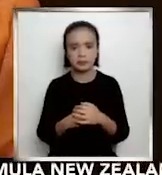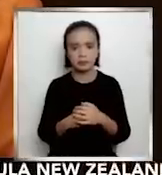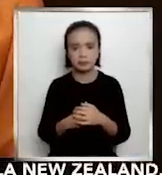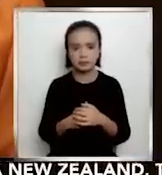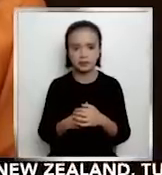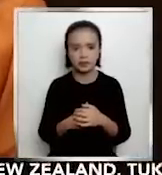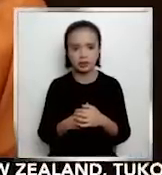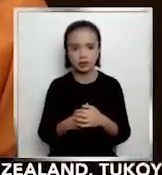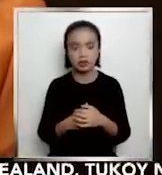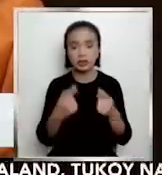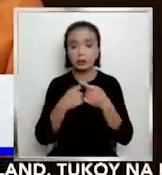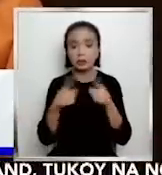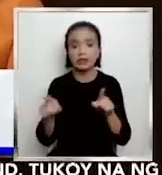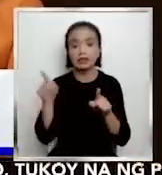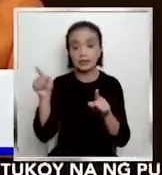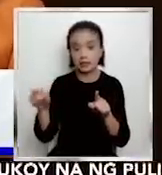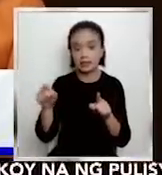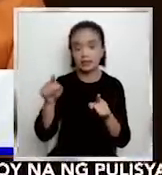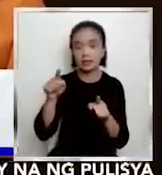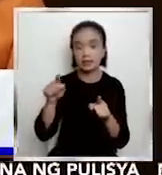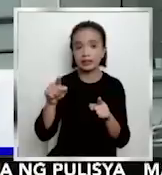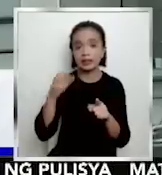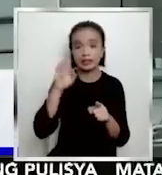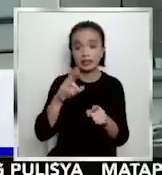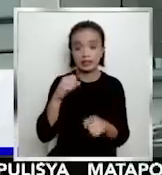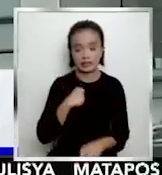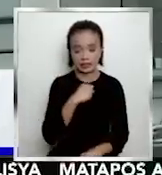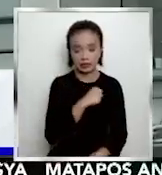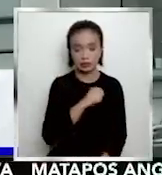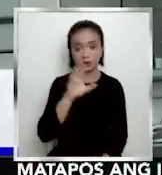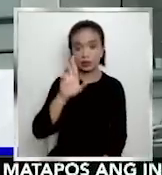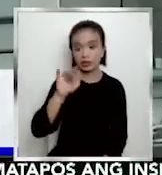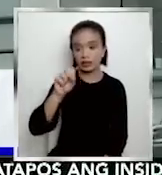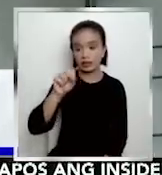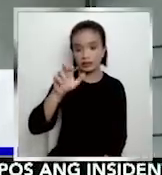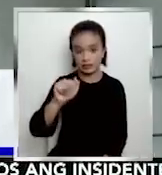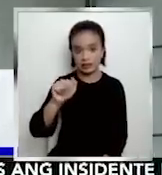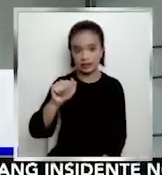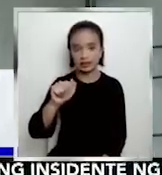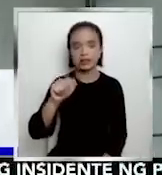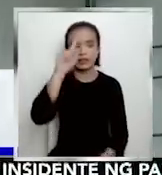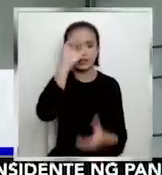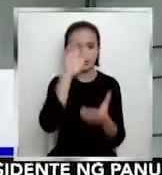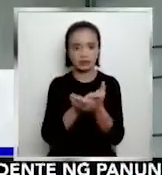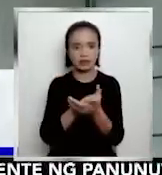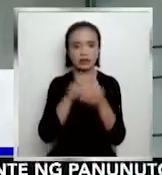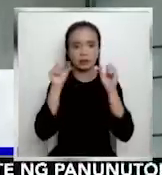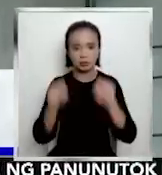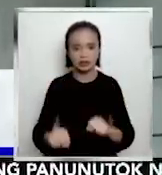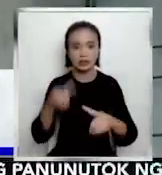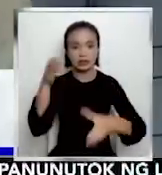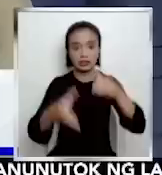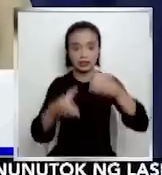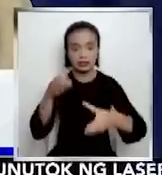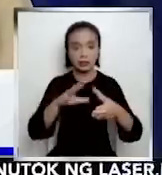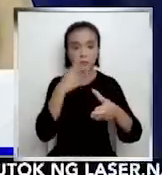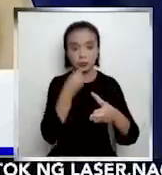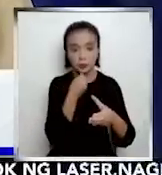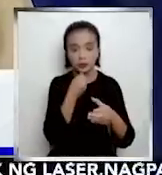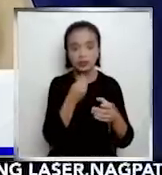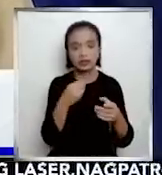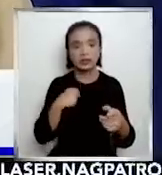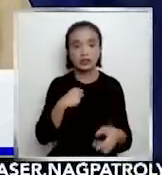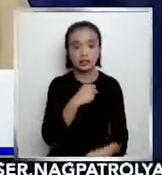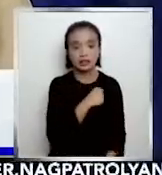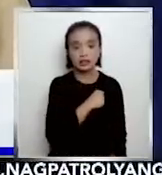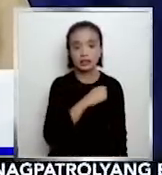Pero naniniwala si Senadora Risa Hontiveros, pwedeng maharap sa kaso si Department of Agriculture Senior Undersecretary Domingo